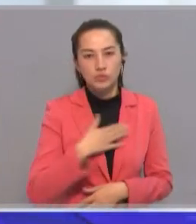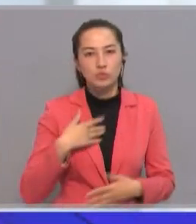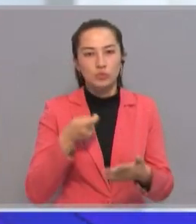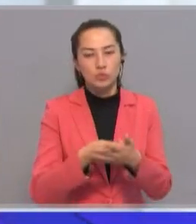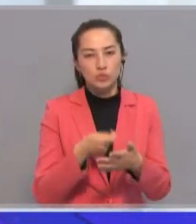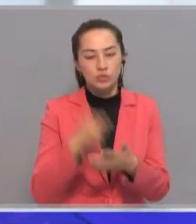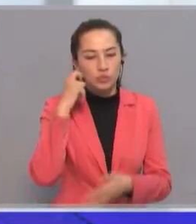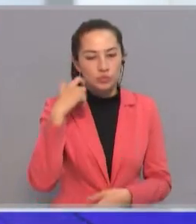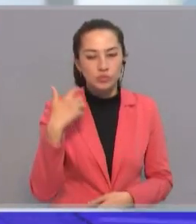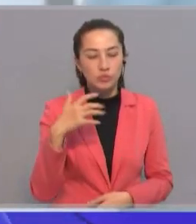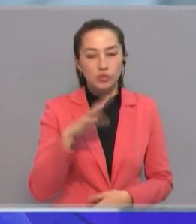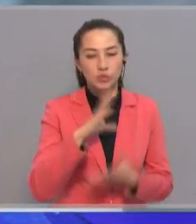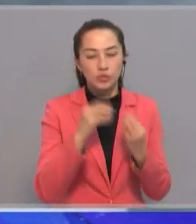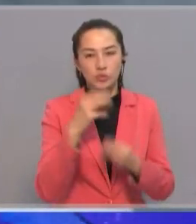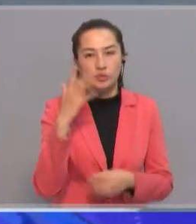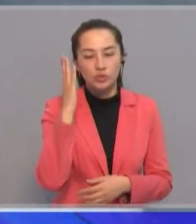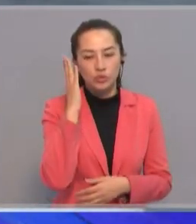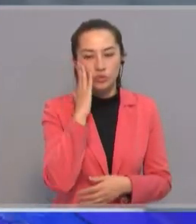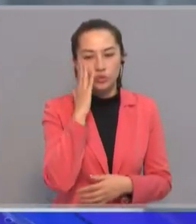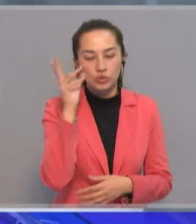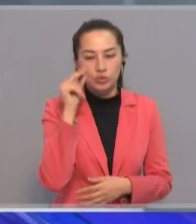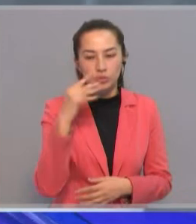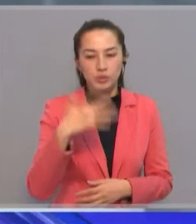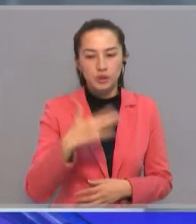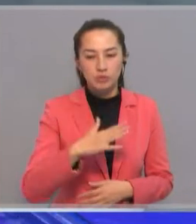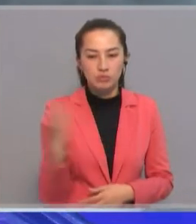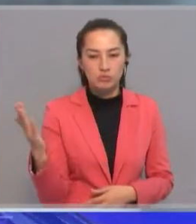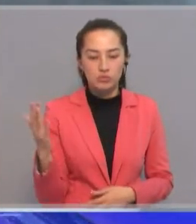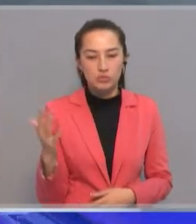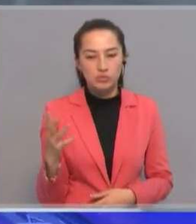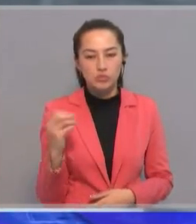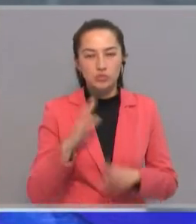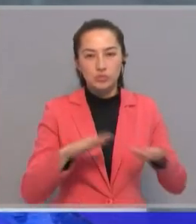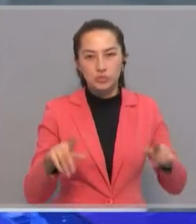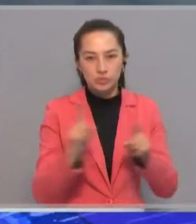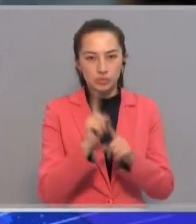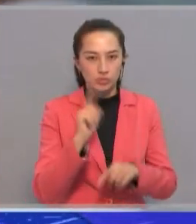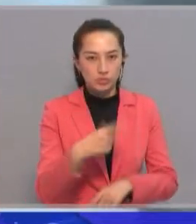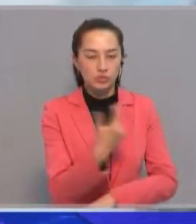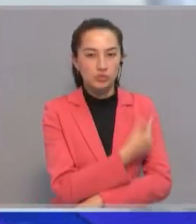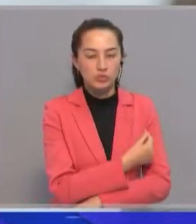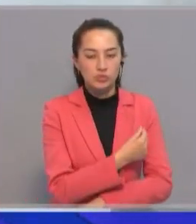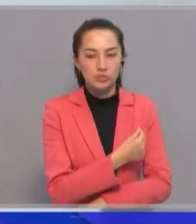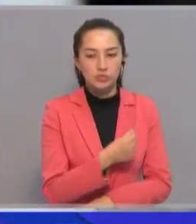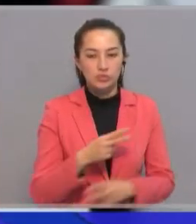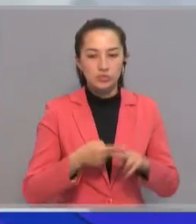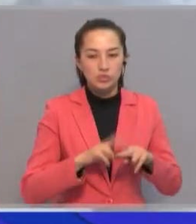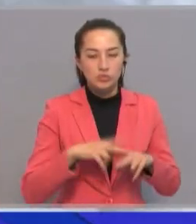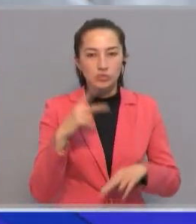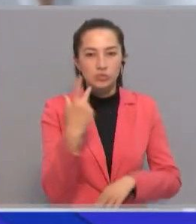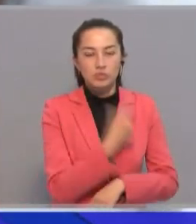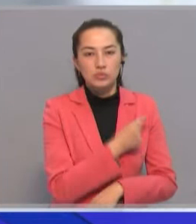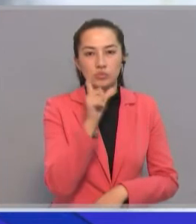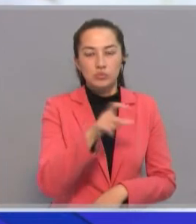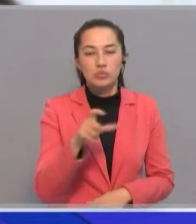аналар 50-ден асады, қалғандары бізде жасөспірім балалар алып жатыр. Осы таңға дейін алған вакцина алған